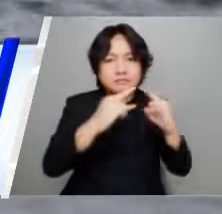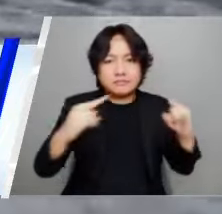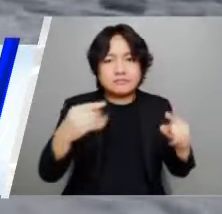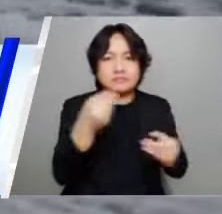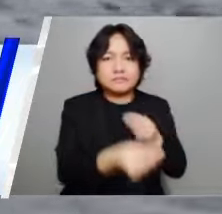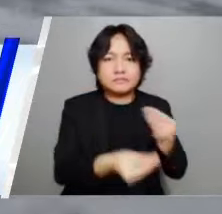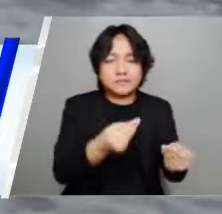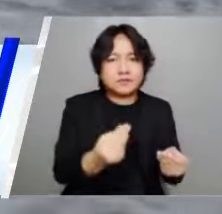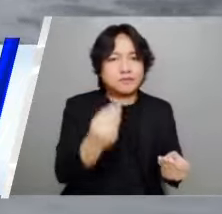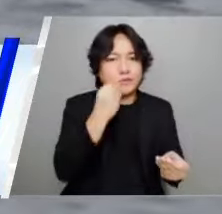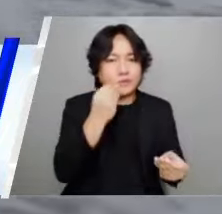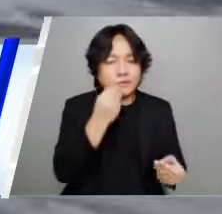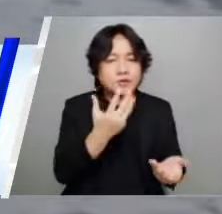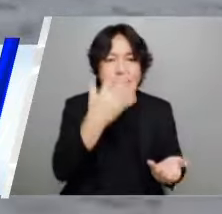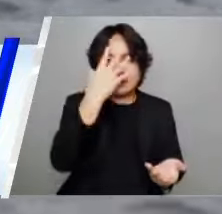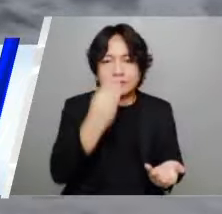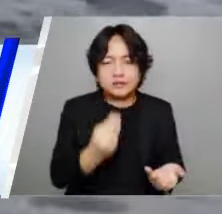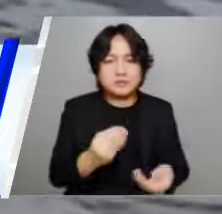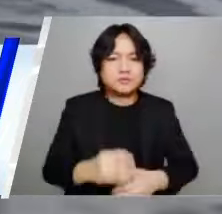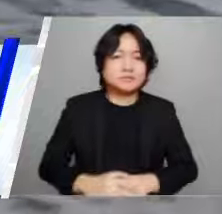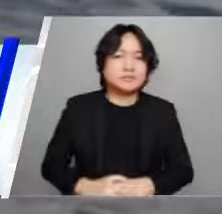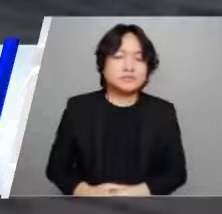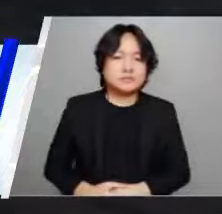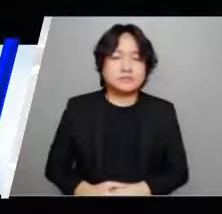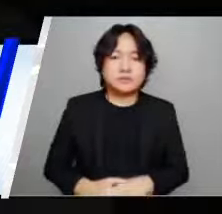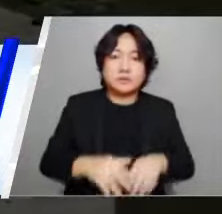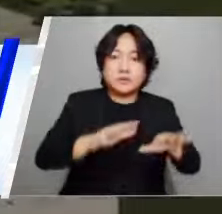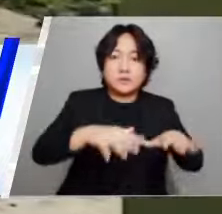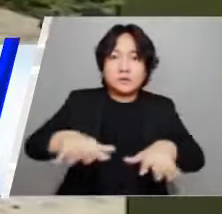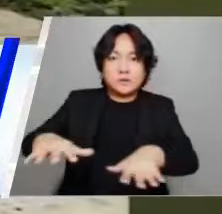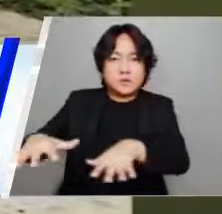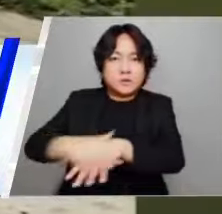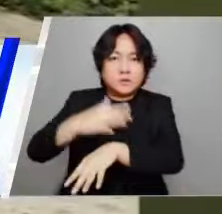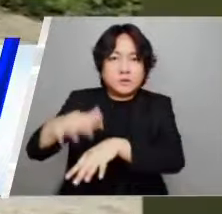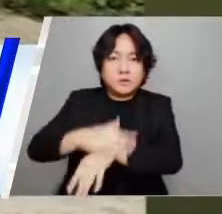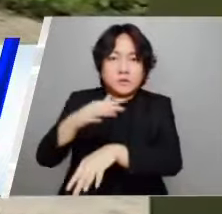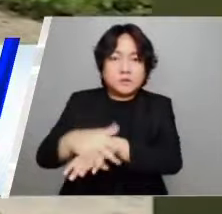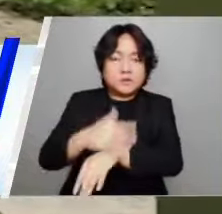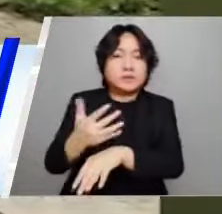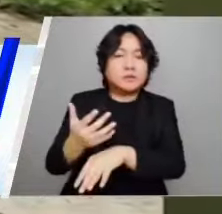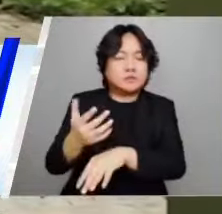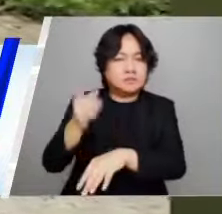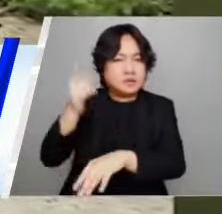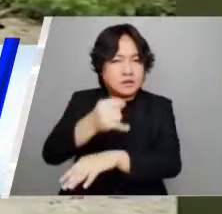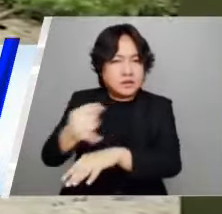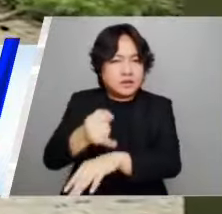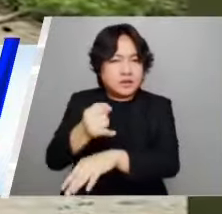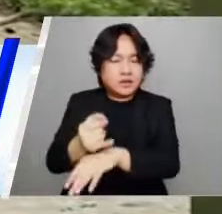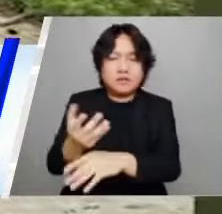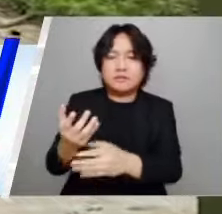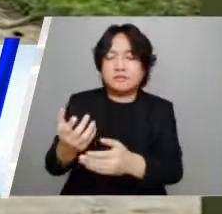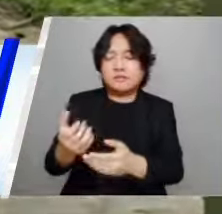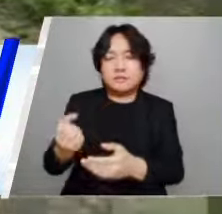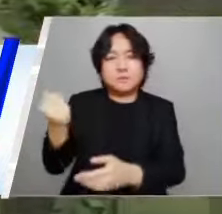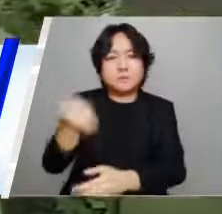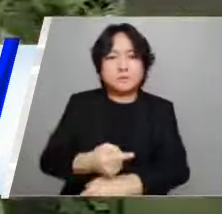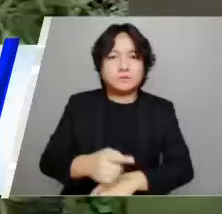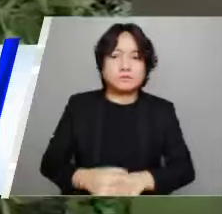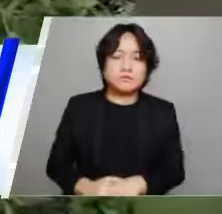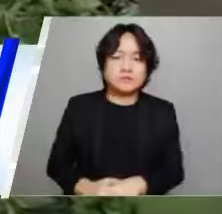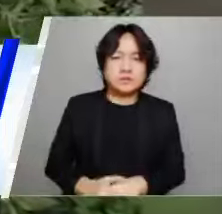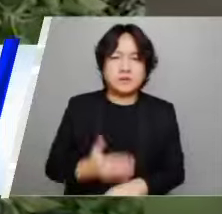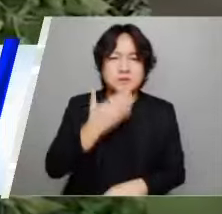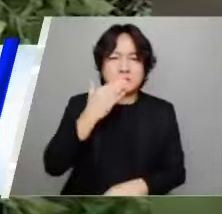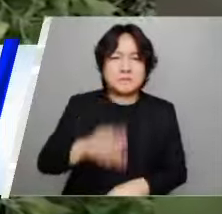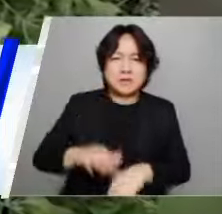Malalakas na hampas ng alon sa dagat ang naranasan sa Calayan Island. Dahil pa rin sa masamang panahon, muling nagka-landslide sa Natonin